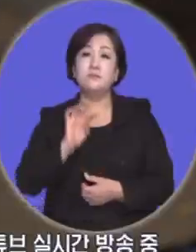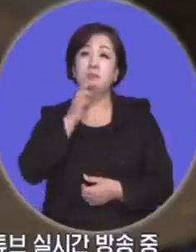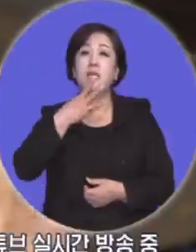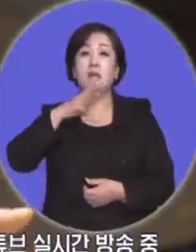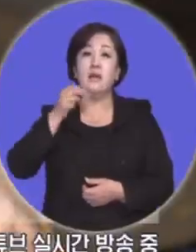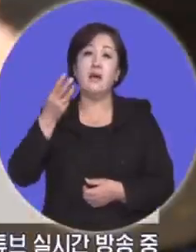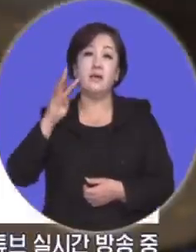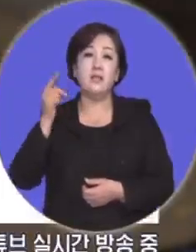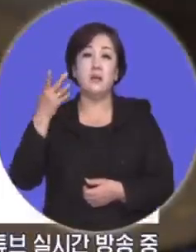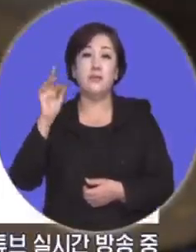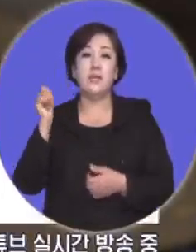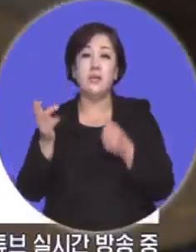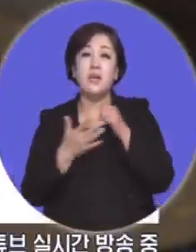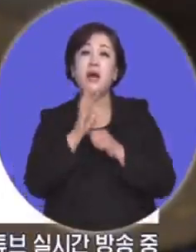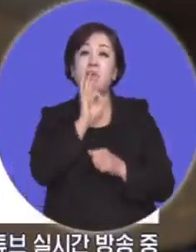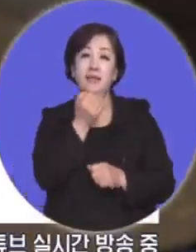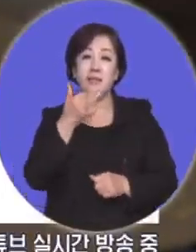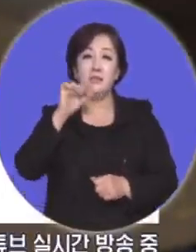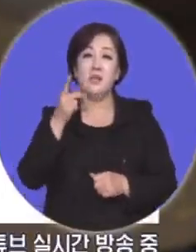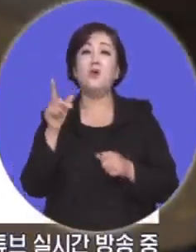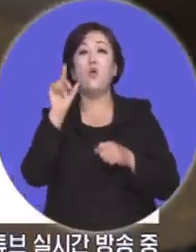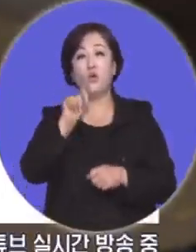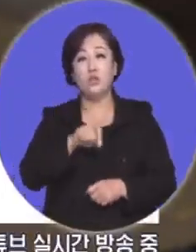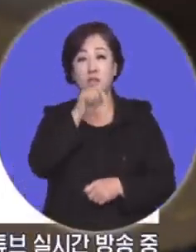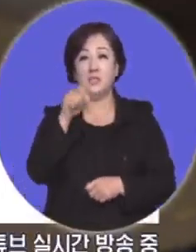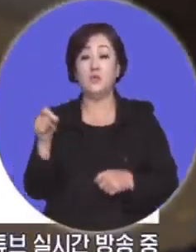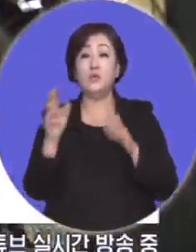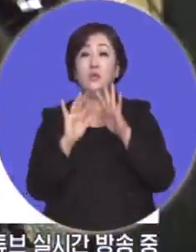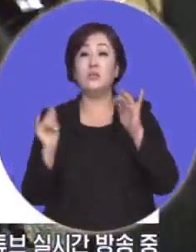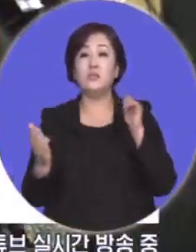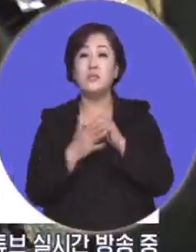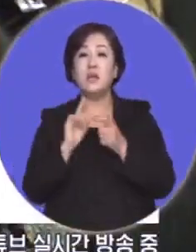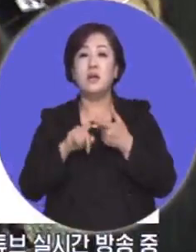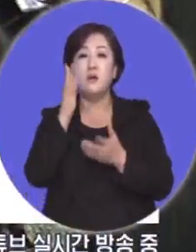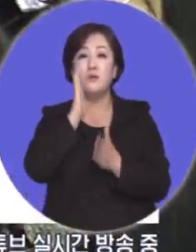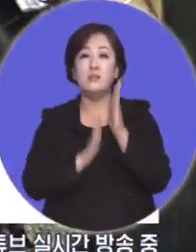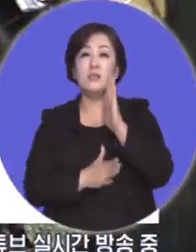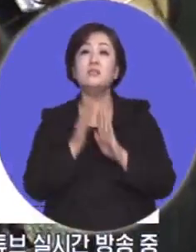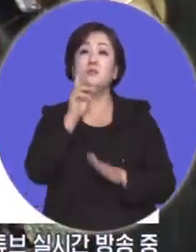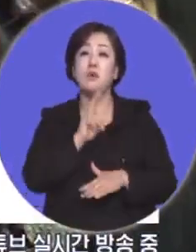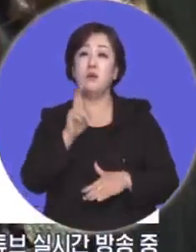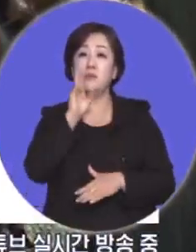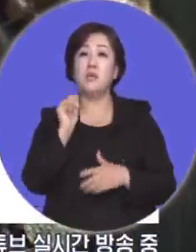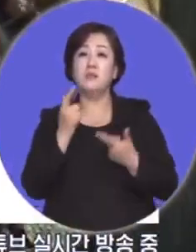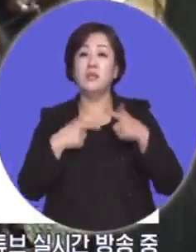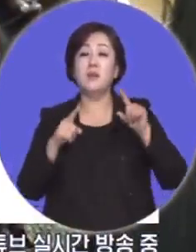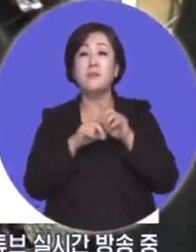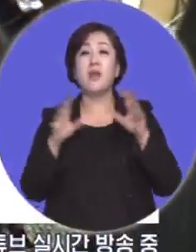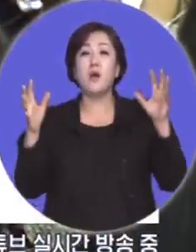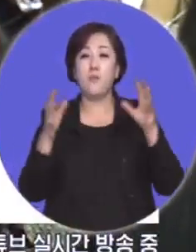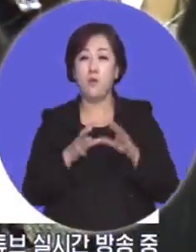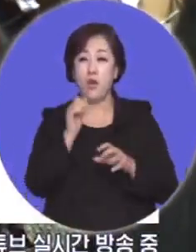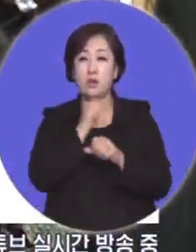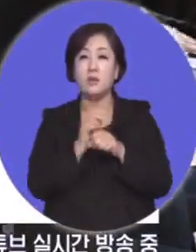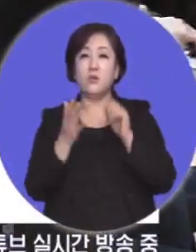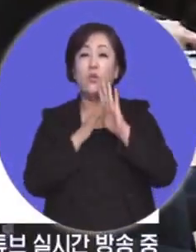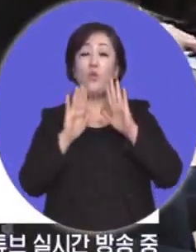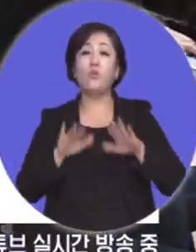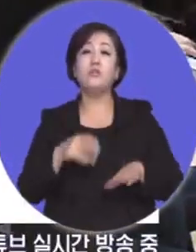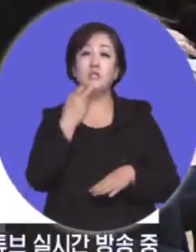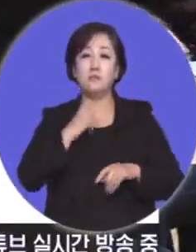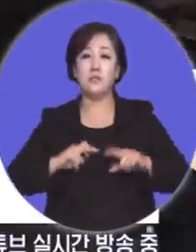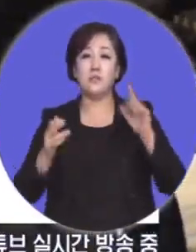필라델피아 마스터 코럴 이창호 지휘자가 이끄는 울산 시립합창단의 화음이 울려 퍼집니다. 합창단은 오는